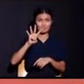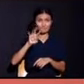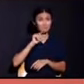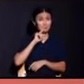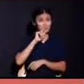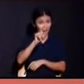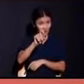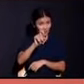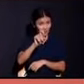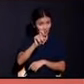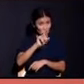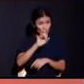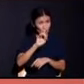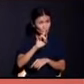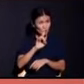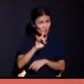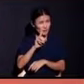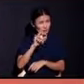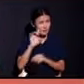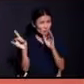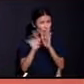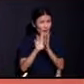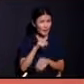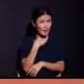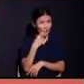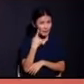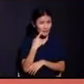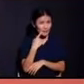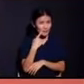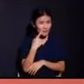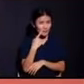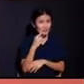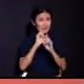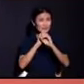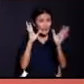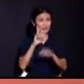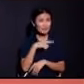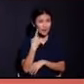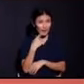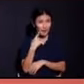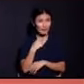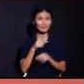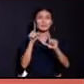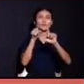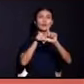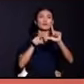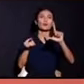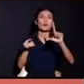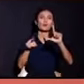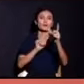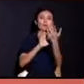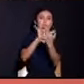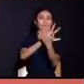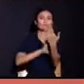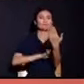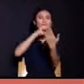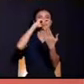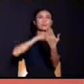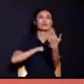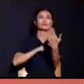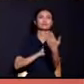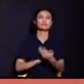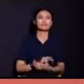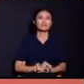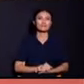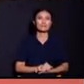เสียงครับไม่เห็นชอบ5เสียงและงดออกเสียง3เสียงครับ ก้าวไกลทั้งแผ่นดิน